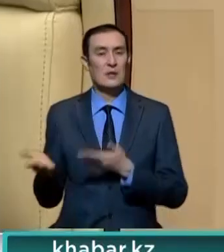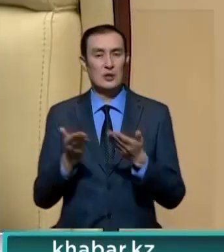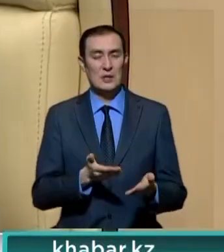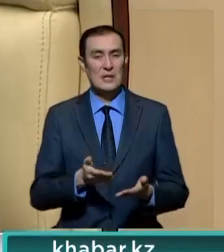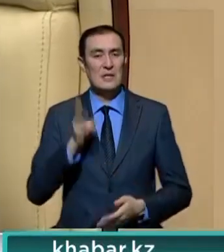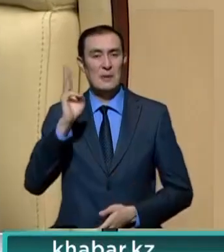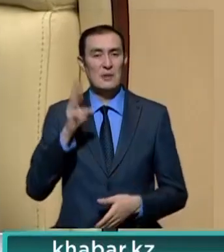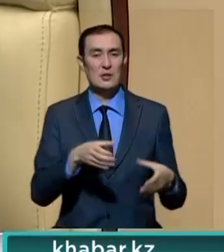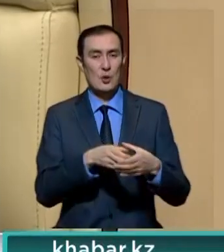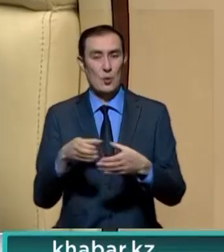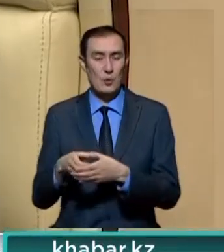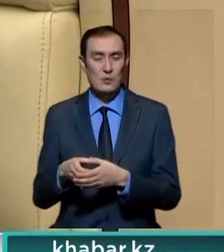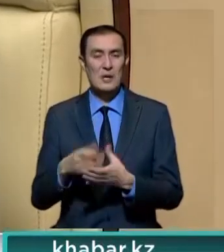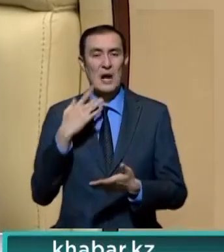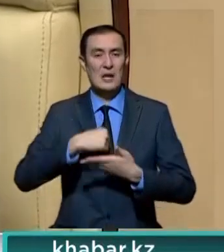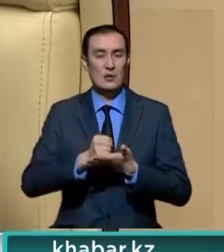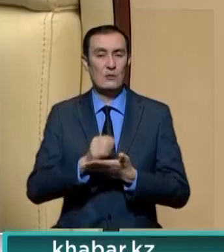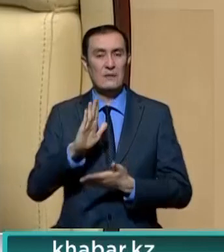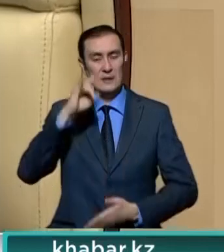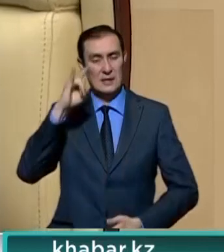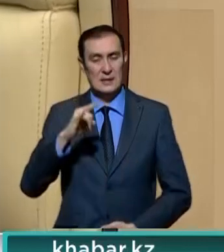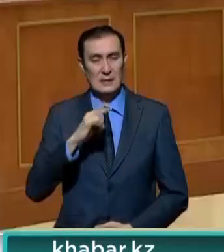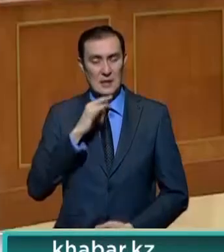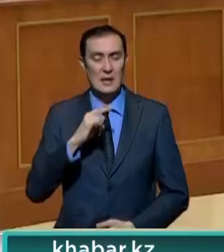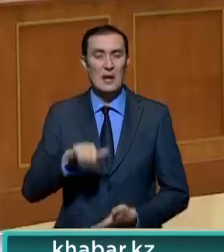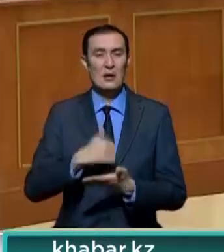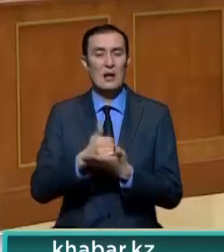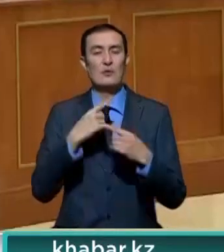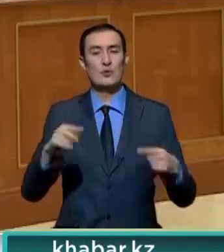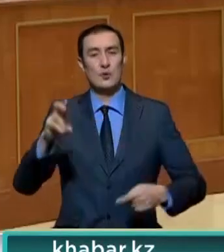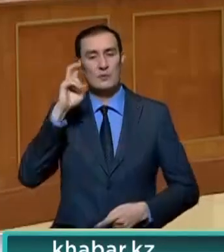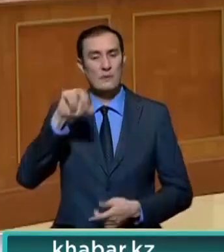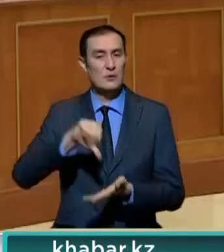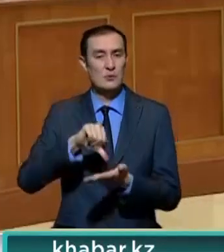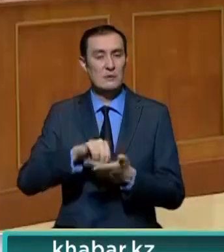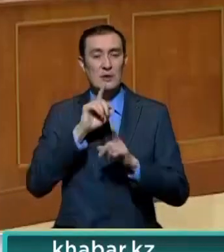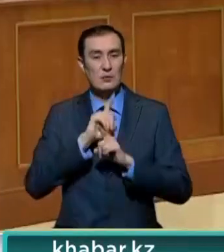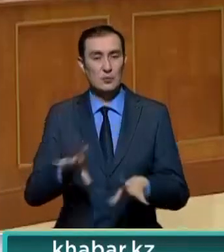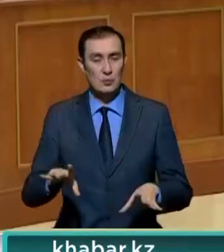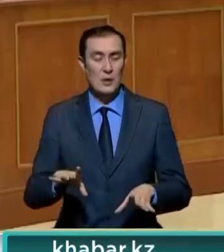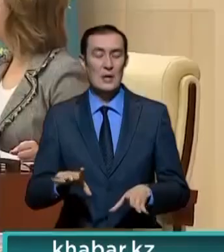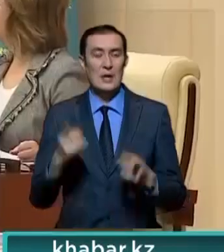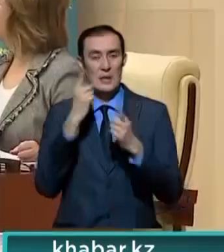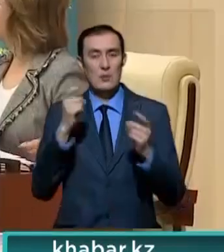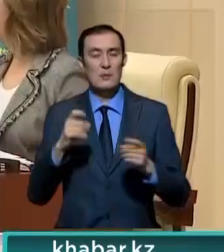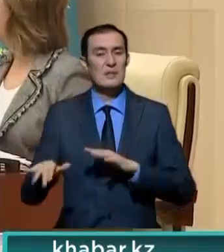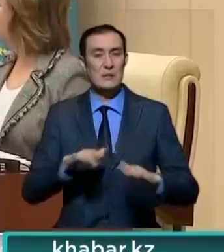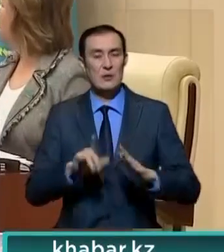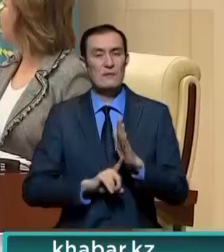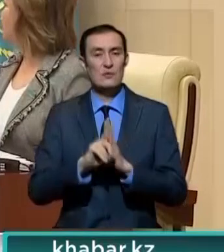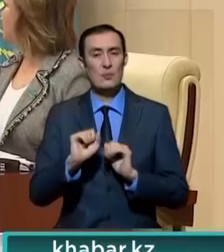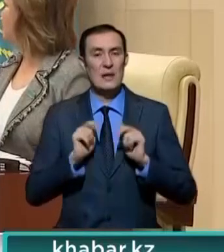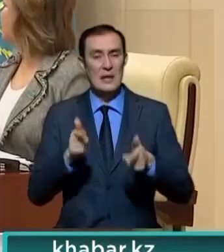приглашаются дипломатический корпус, аккредитованный в Казахстане. Главы же других стран присутствовать не будут. Напомню, церемония